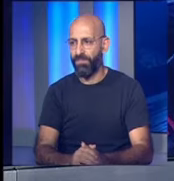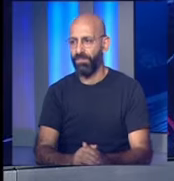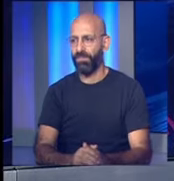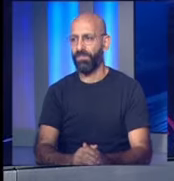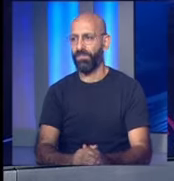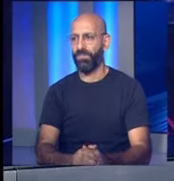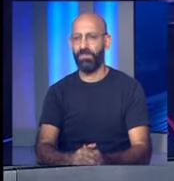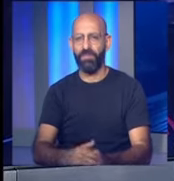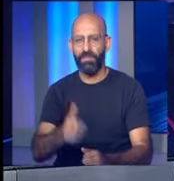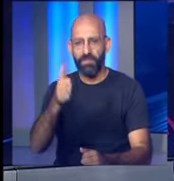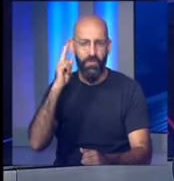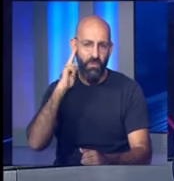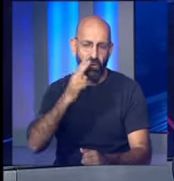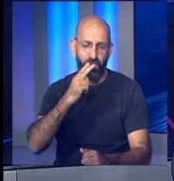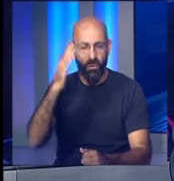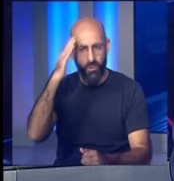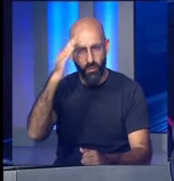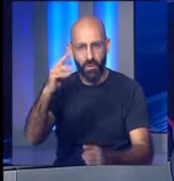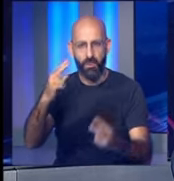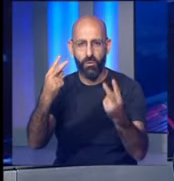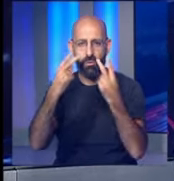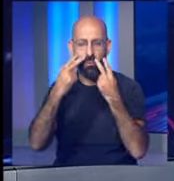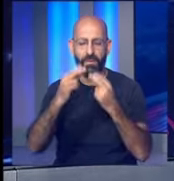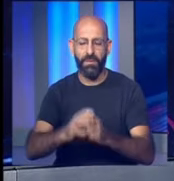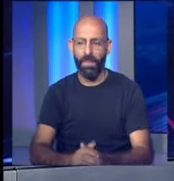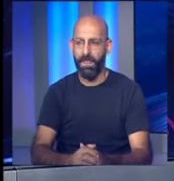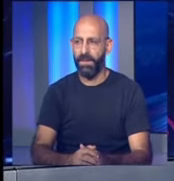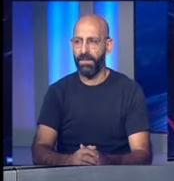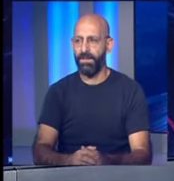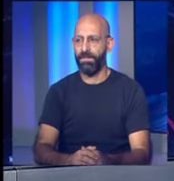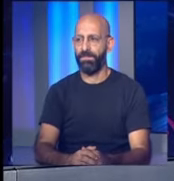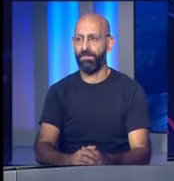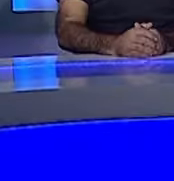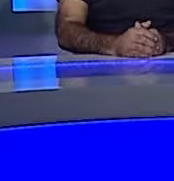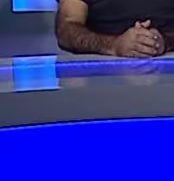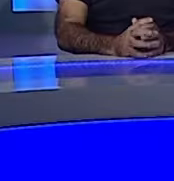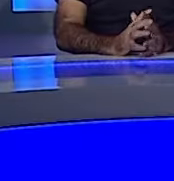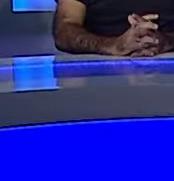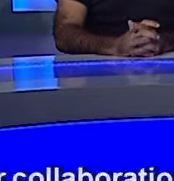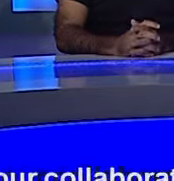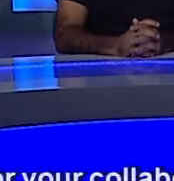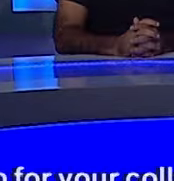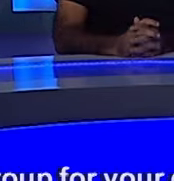مشاهدينا الكرام، أنا وهشام نشكركم ودمتم بخير.